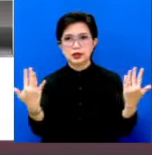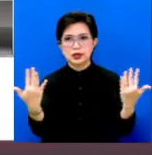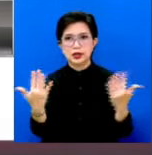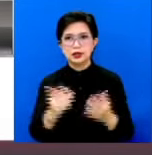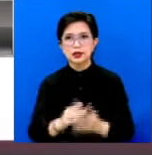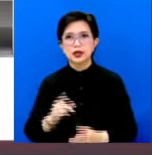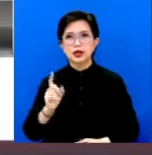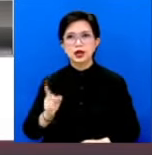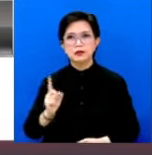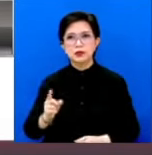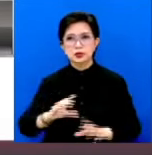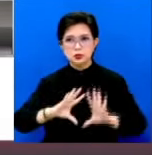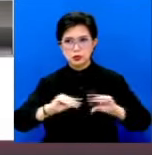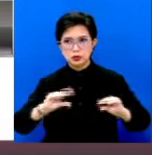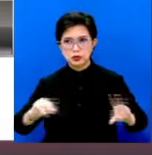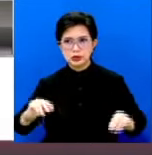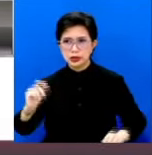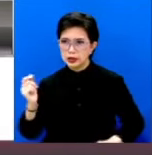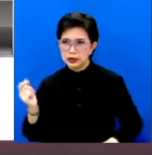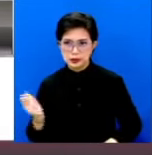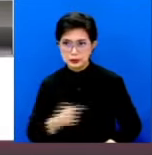Apa itu